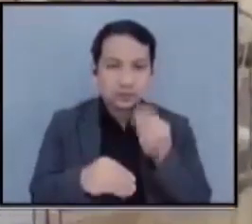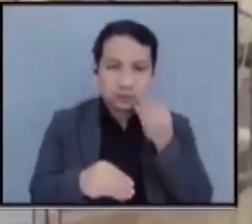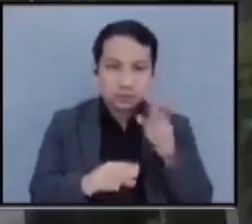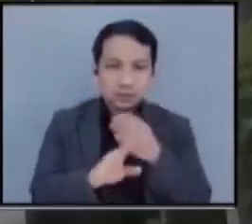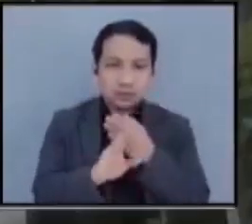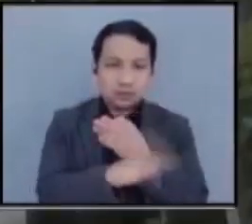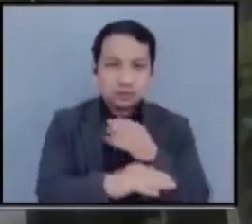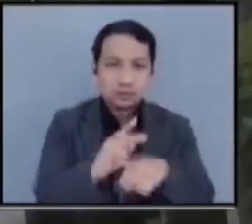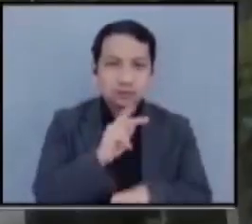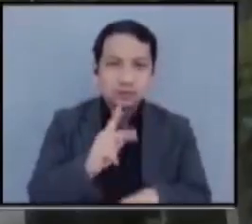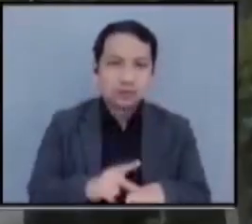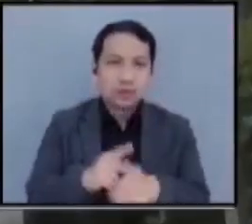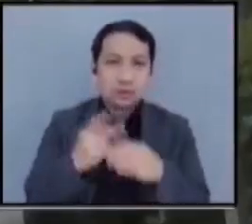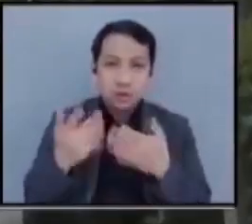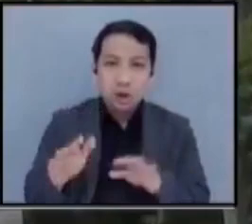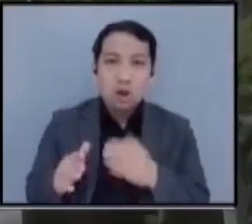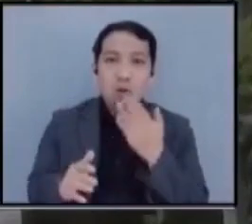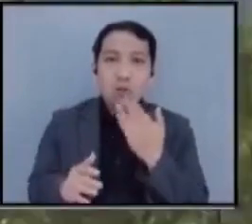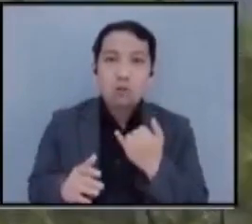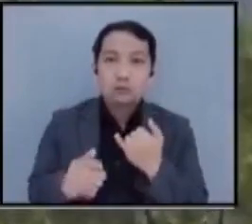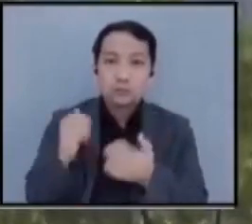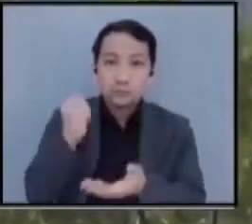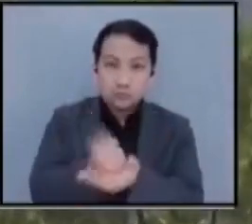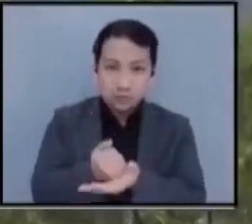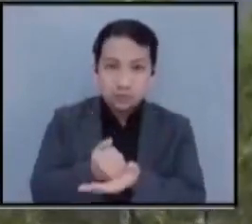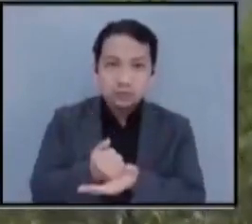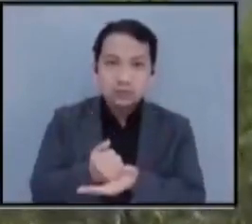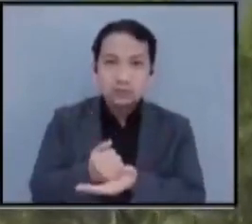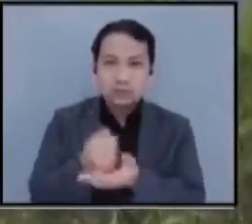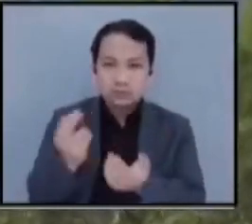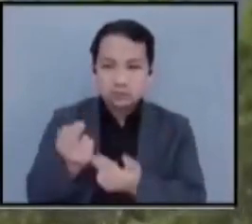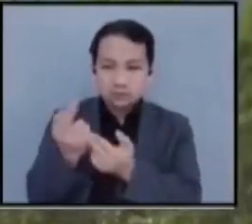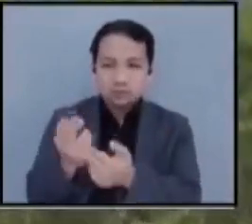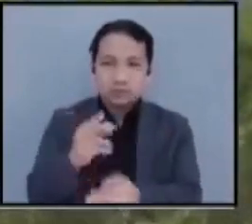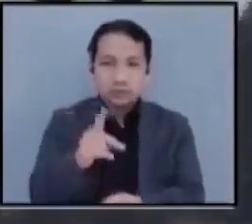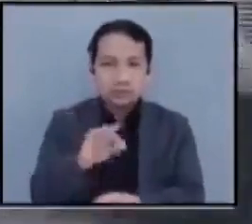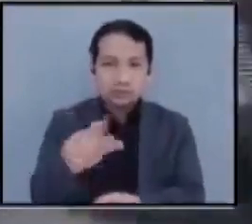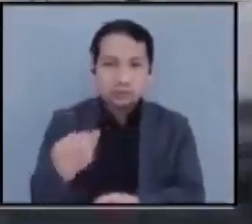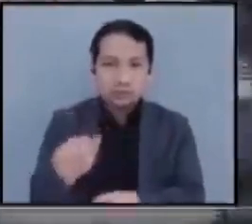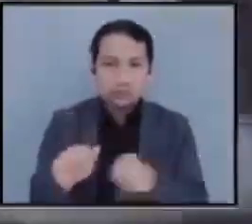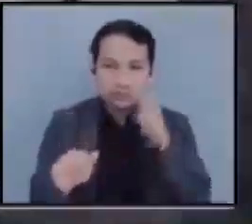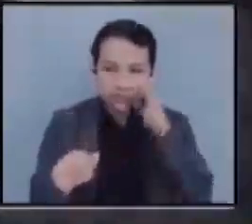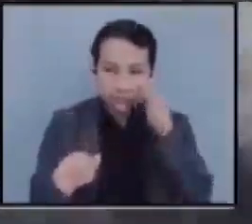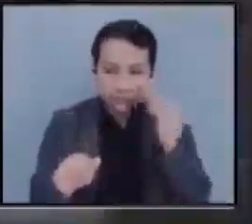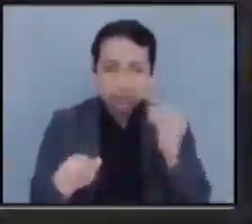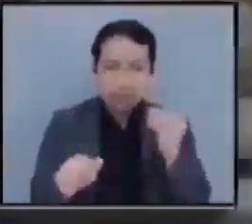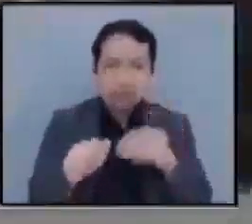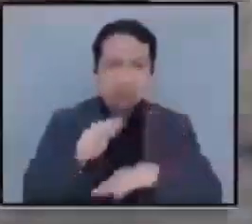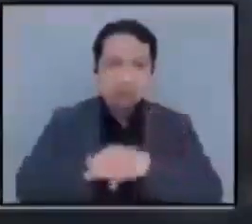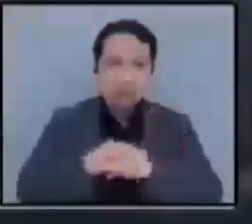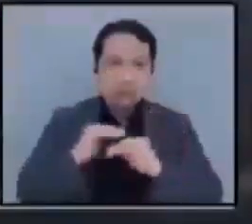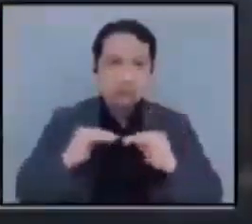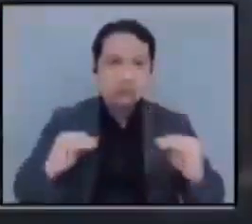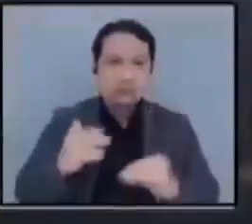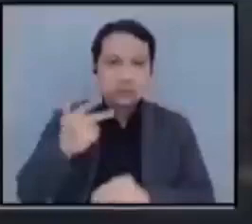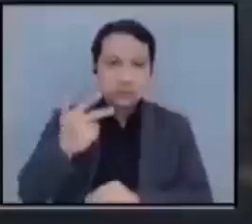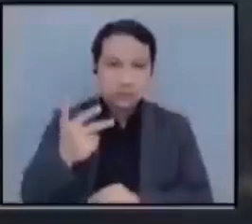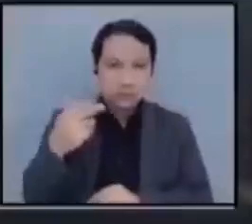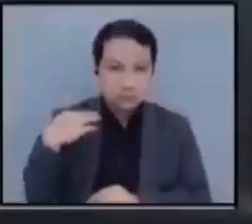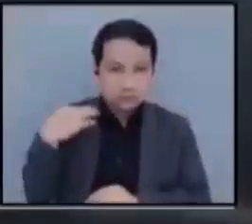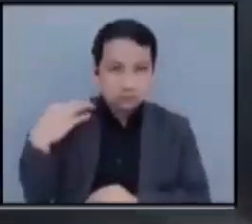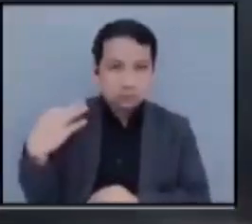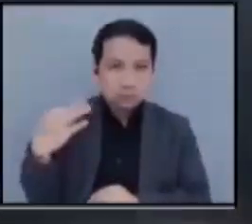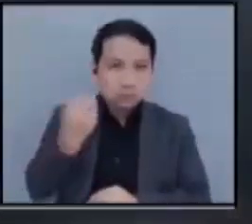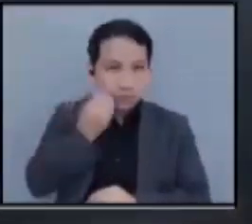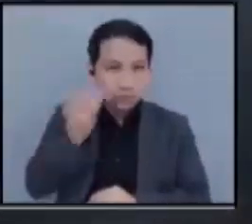sasagawa matapos aprubahan at irekomenda ni DFA Secretary Enrique Manalo ang Alert Level 3 o Voluntary Repatriation sa